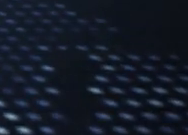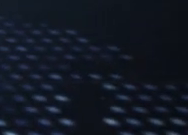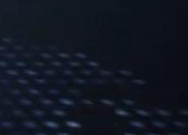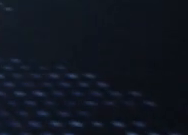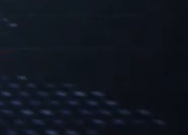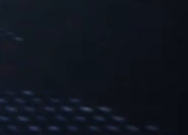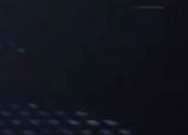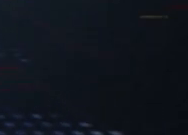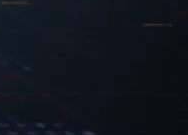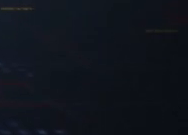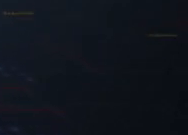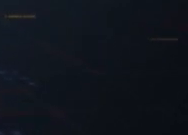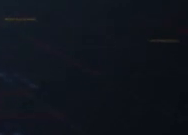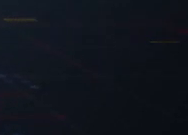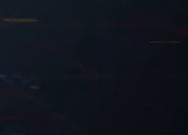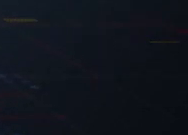Hai